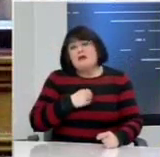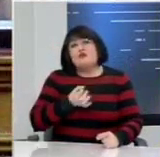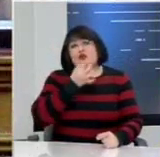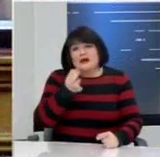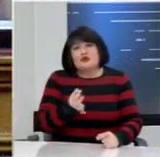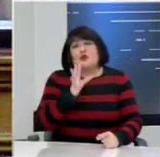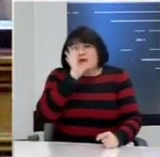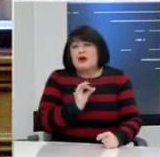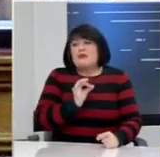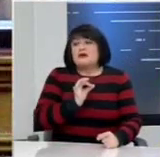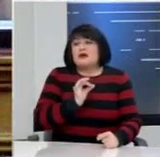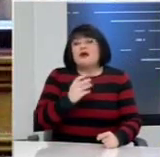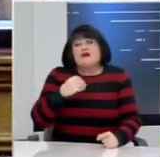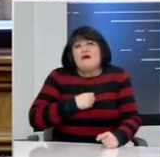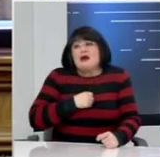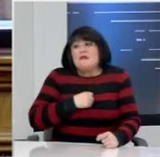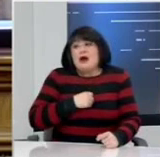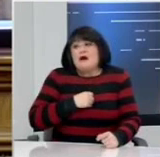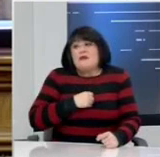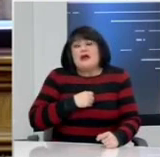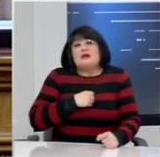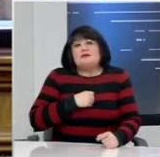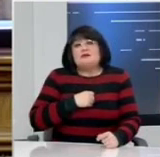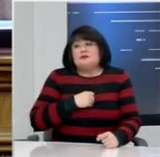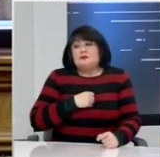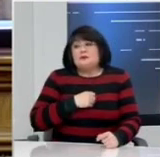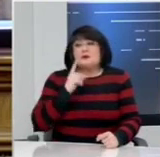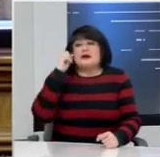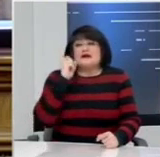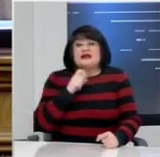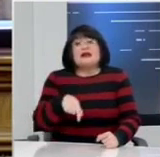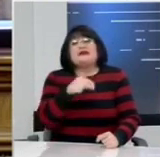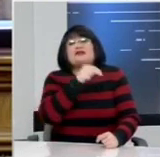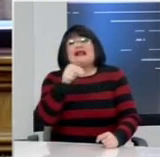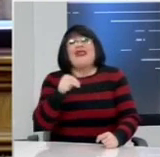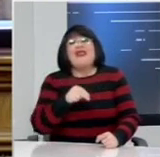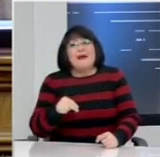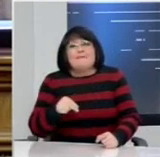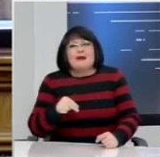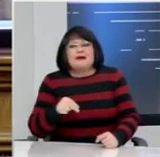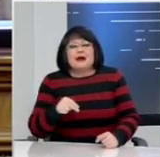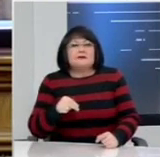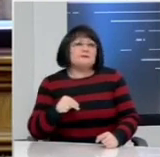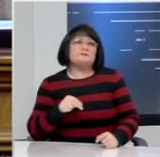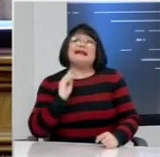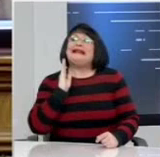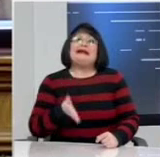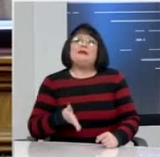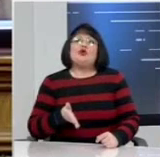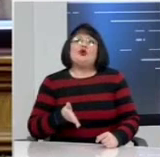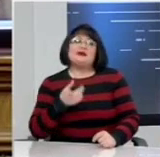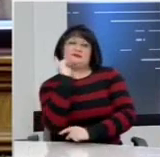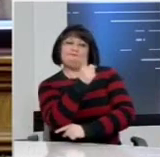θλίψη πραγματικά. Διότι ξέρετε τα θέματα αυτά, το λιγότερο που έχεις να κάνεις είναι κριτική